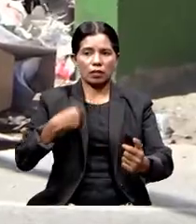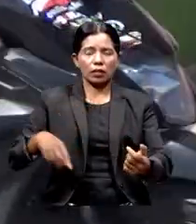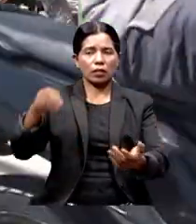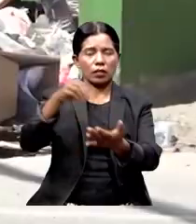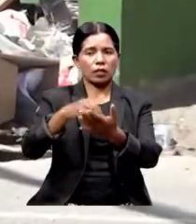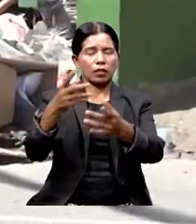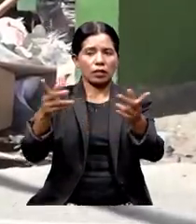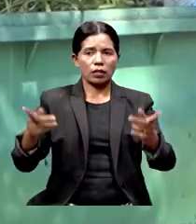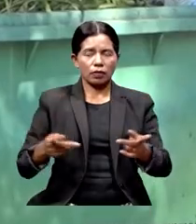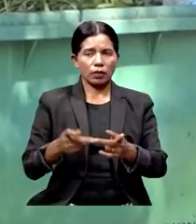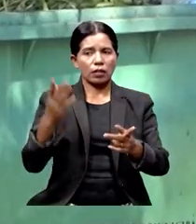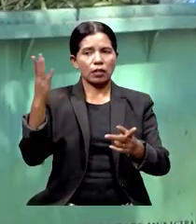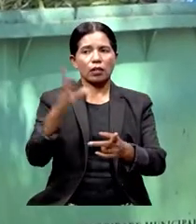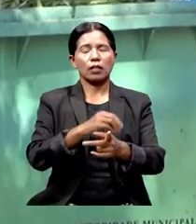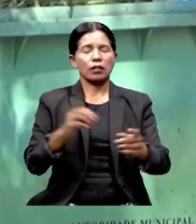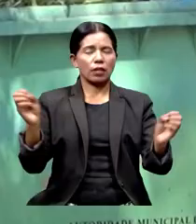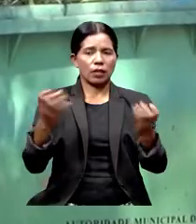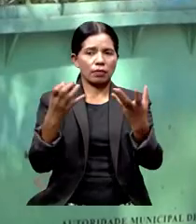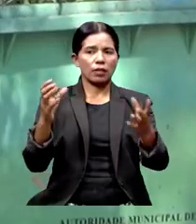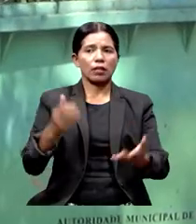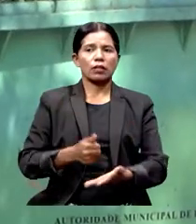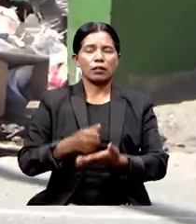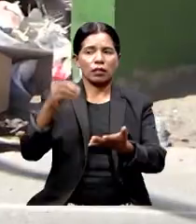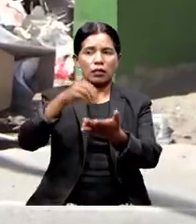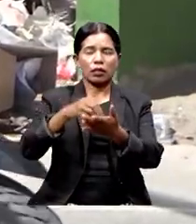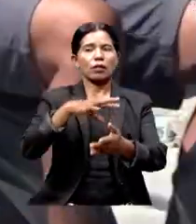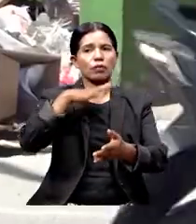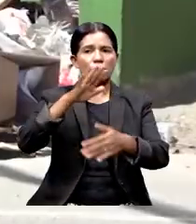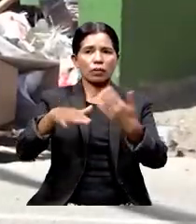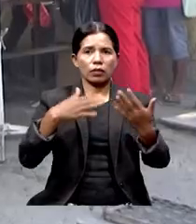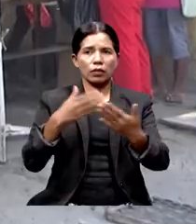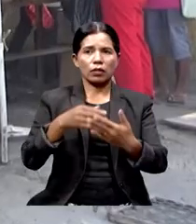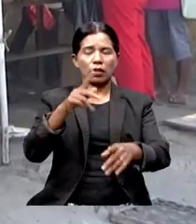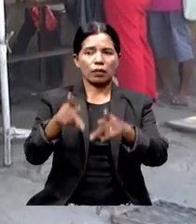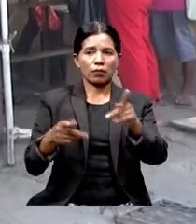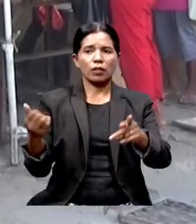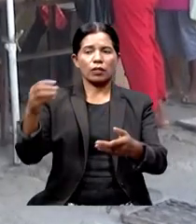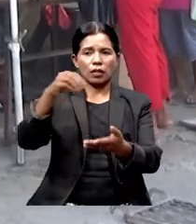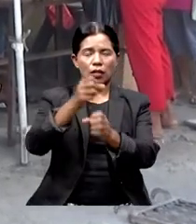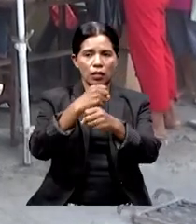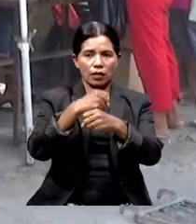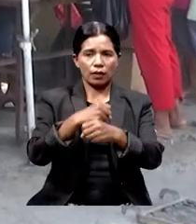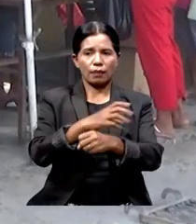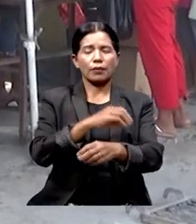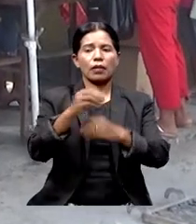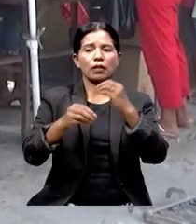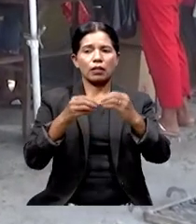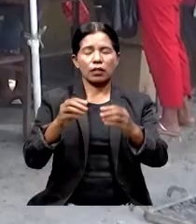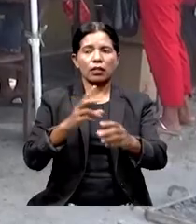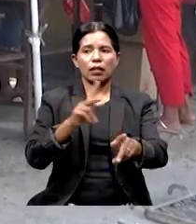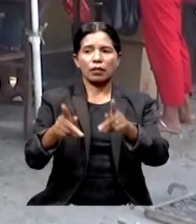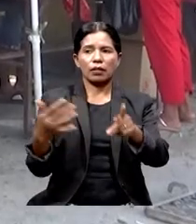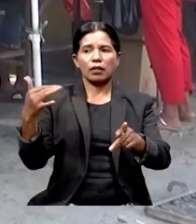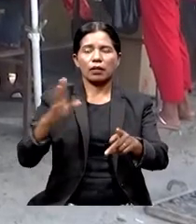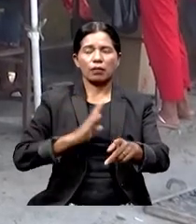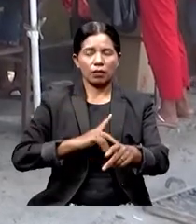koloka ia fatin refere la suficiente ato akumula hoto lixo sira nebe komunidade produs. Relaciono situasaun ne vendedor sira ia